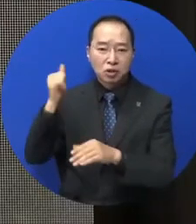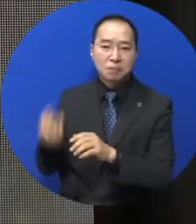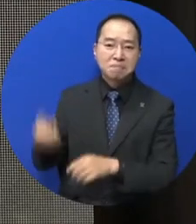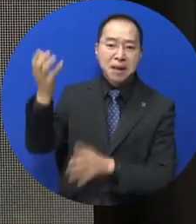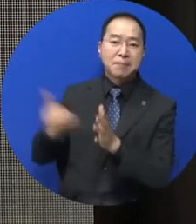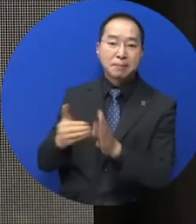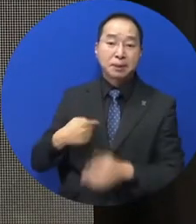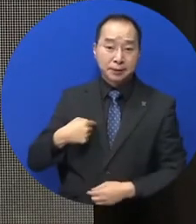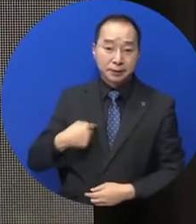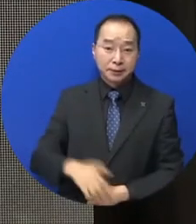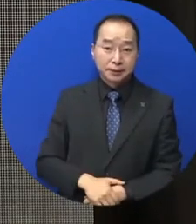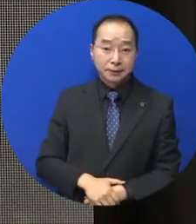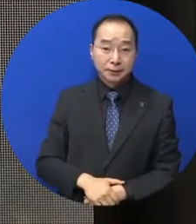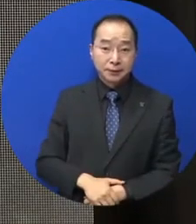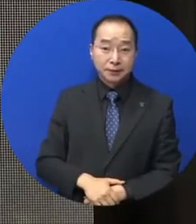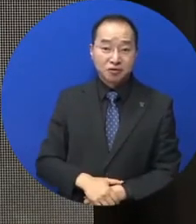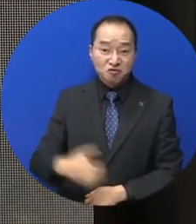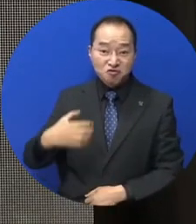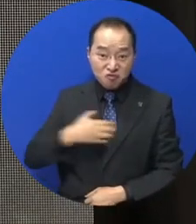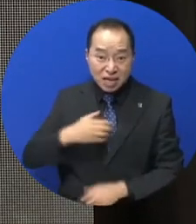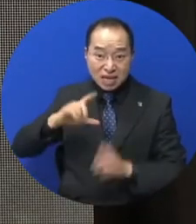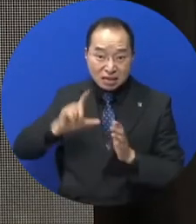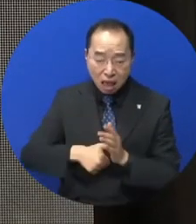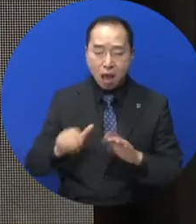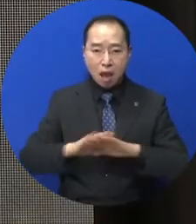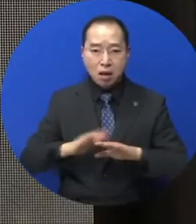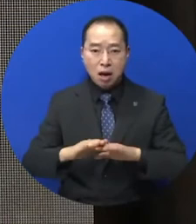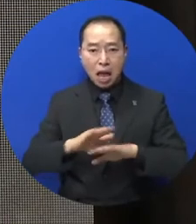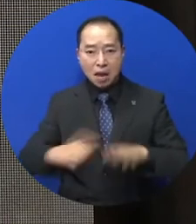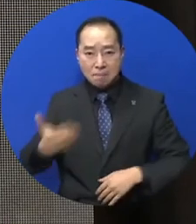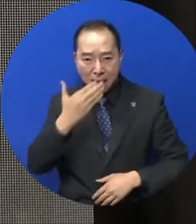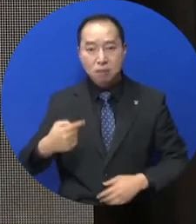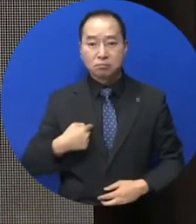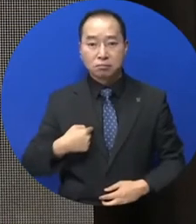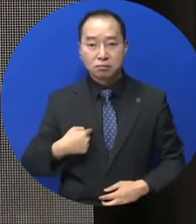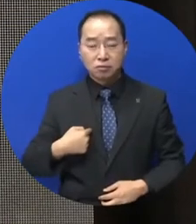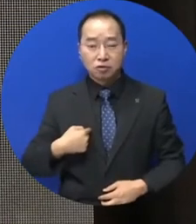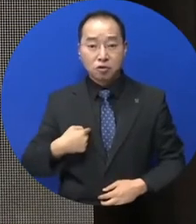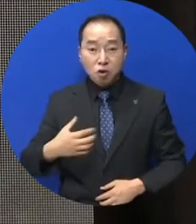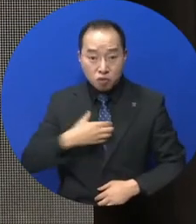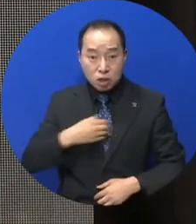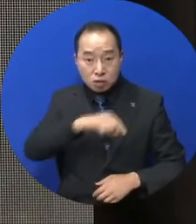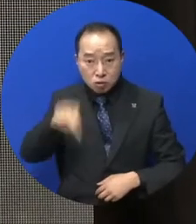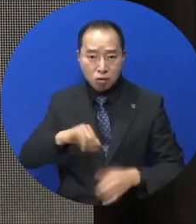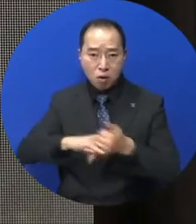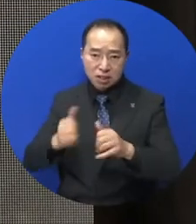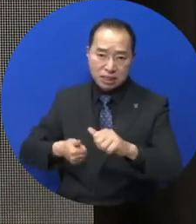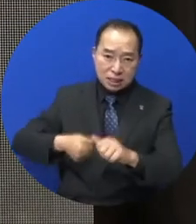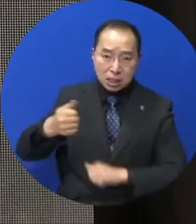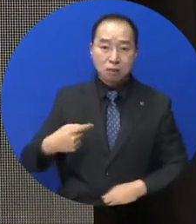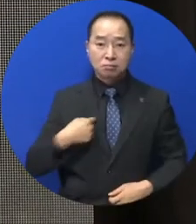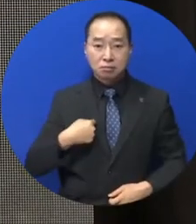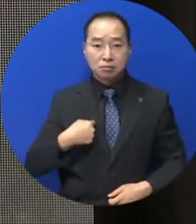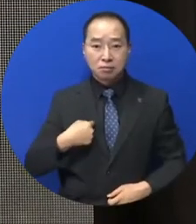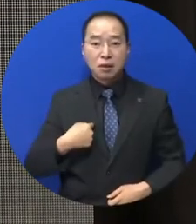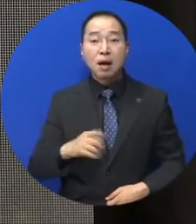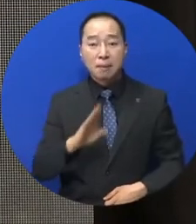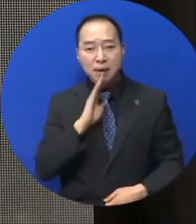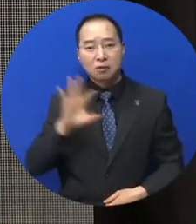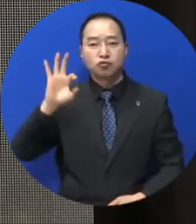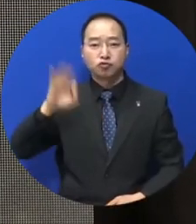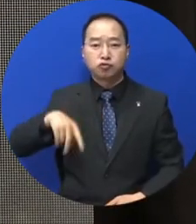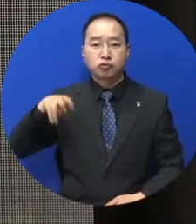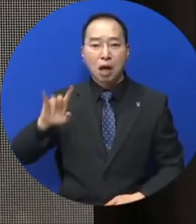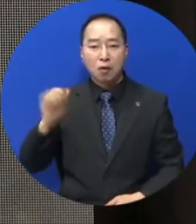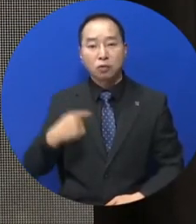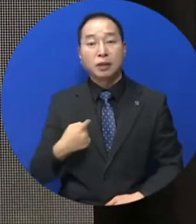당선시켰습니다. 위기에 강한 해결사, 위기 속에서 반드시 승리하는 후보, 바로